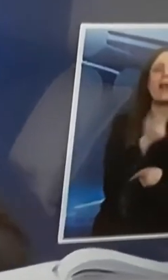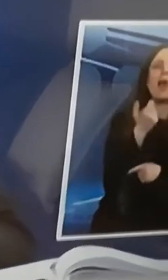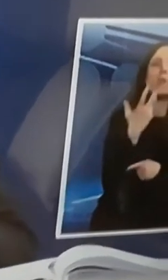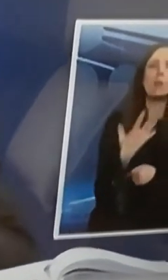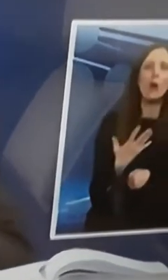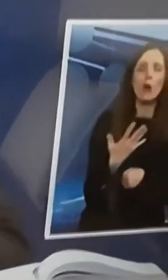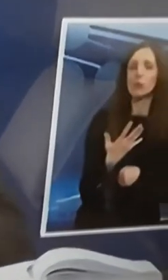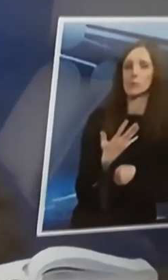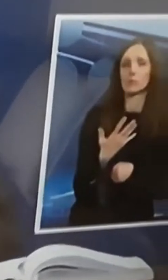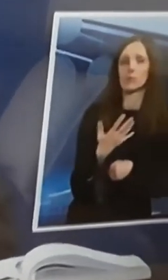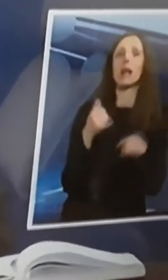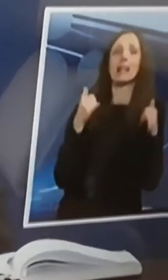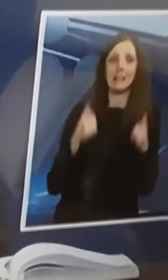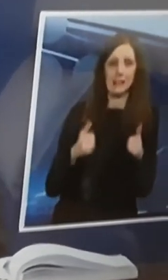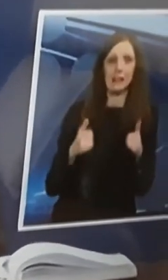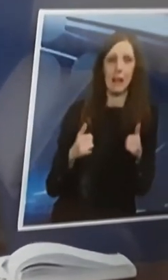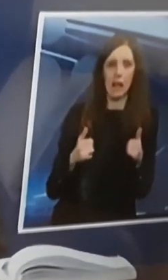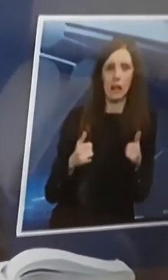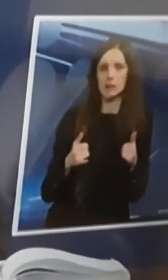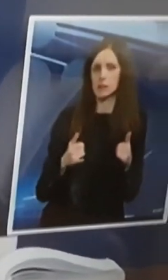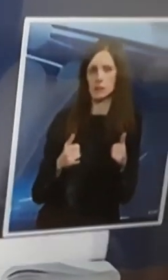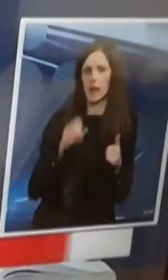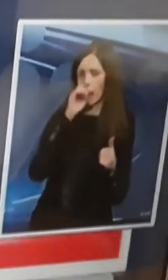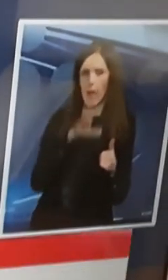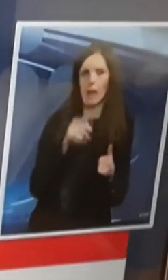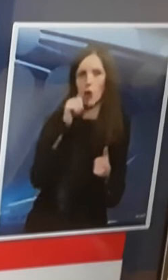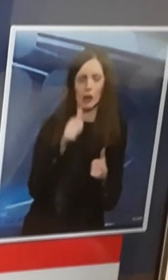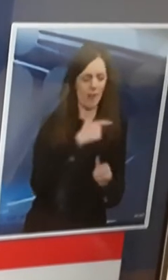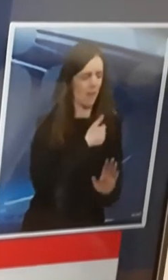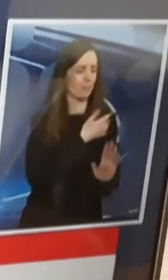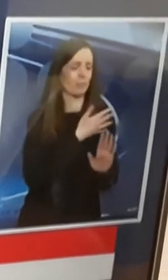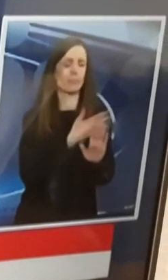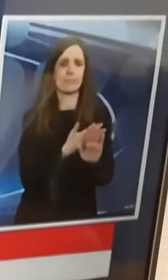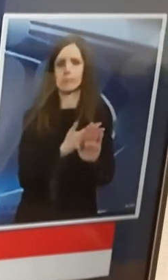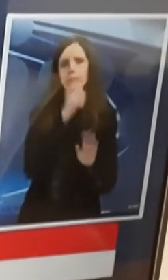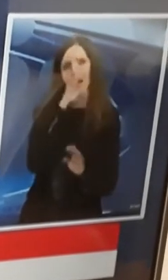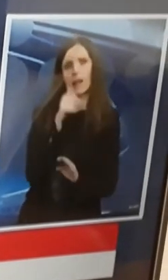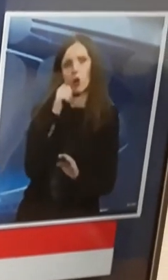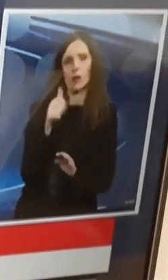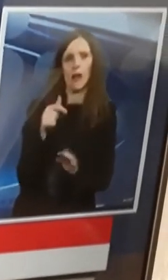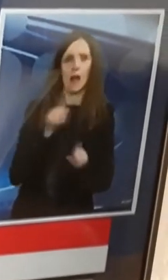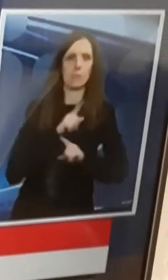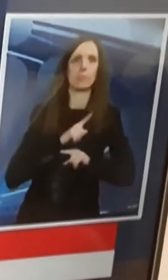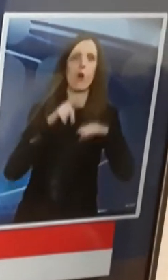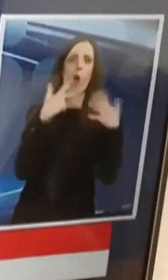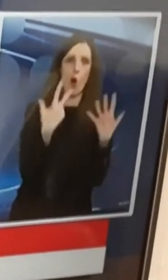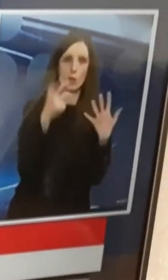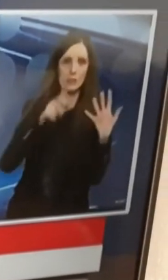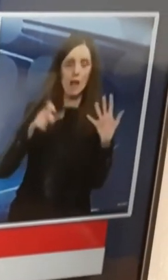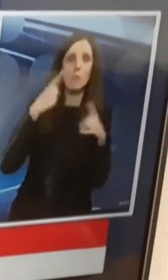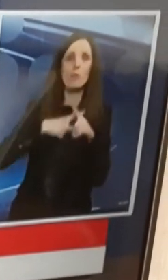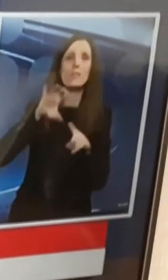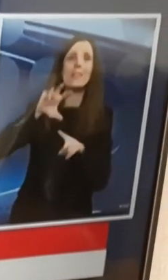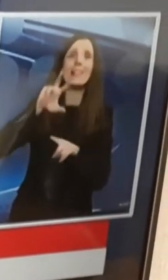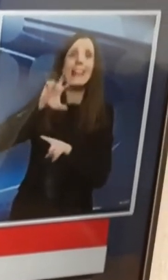Mi danas definitivno imamo tako najcrnji dan, znači sa 8 smrtnih ishoda i 305 pozitivnih. I